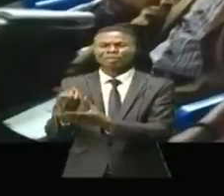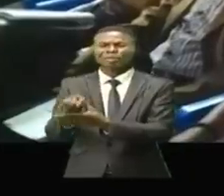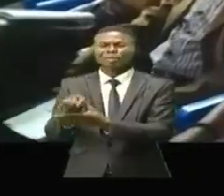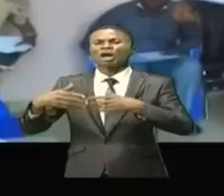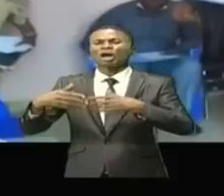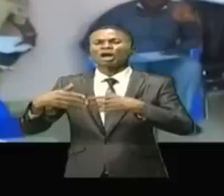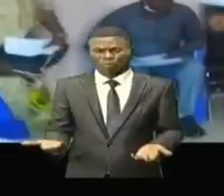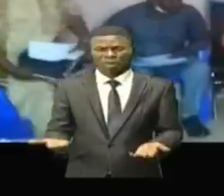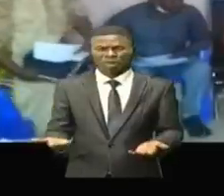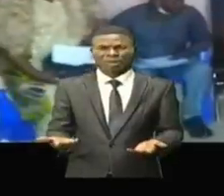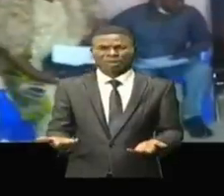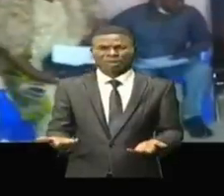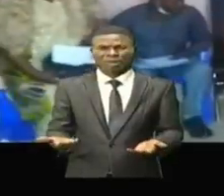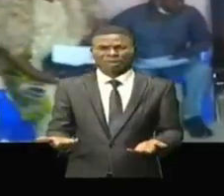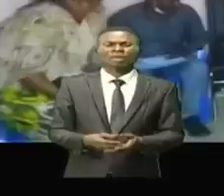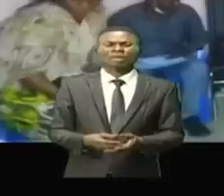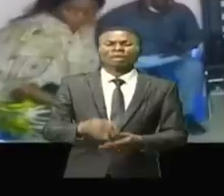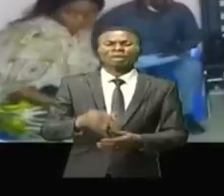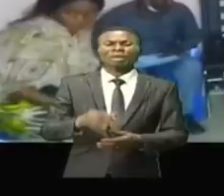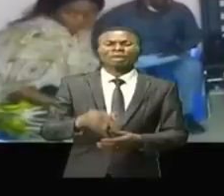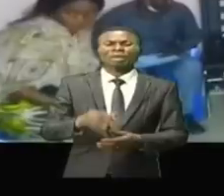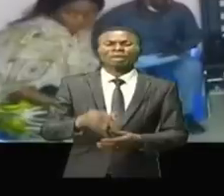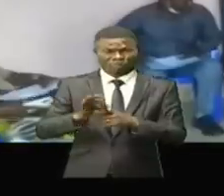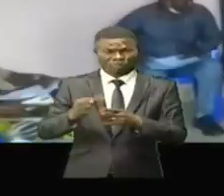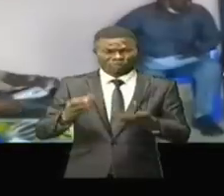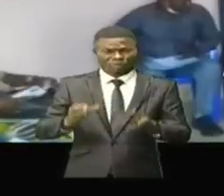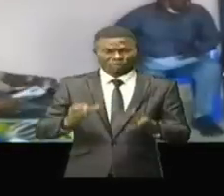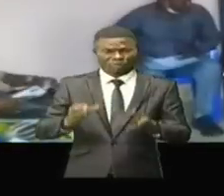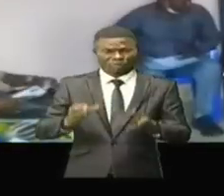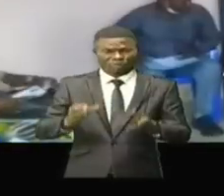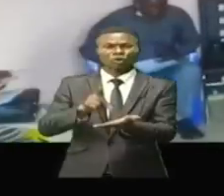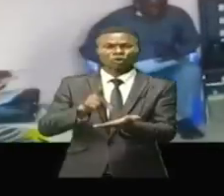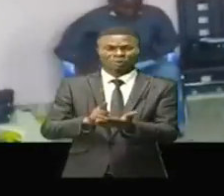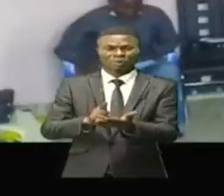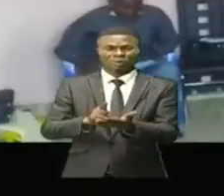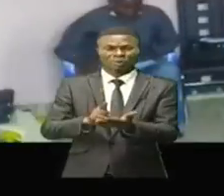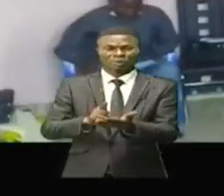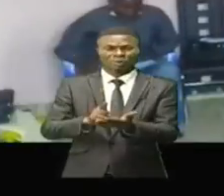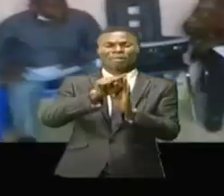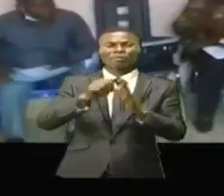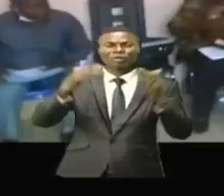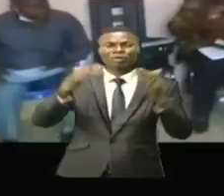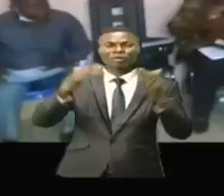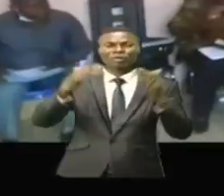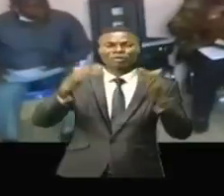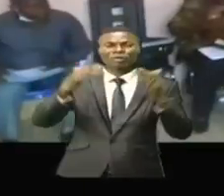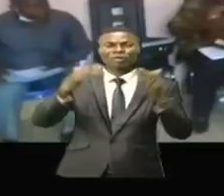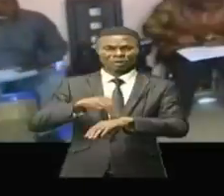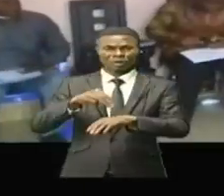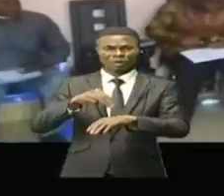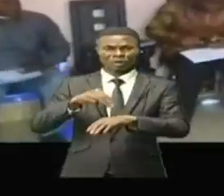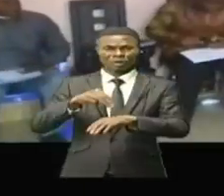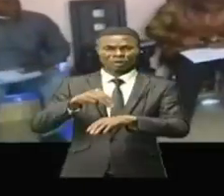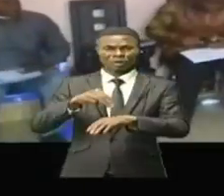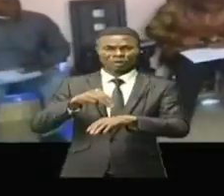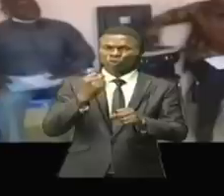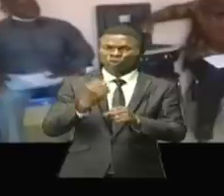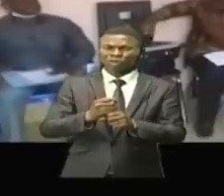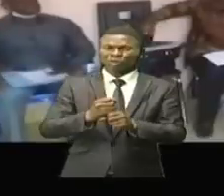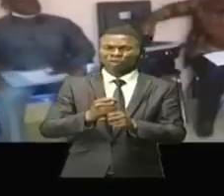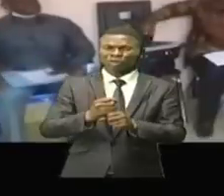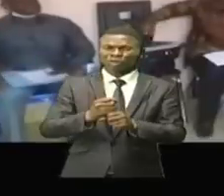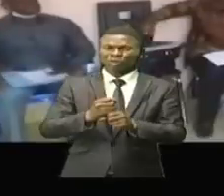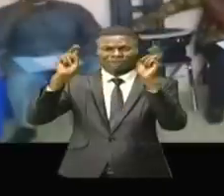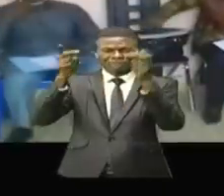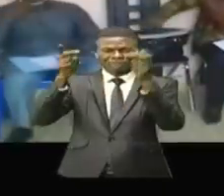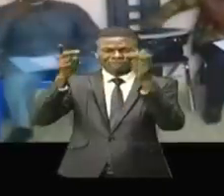dépenses. Sanctionné par la remise d'un diplôme dénommé Bidimbu au maire de Matadi pour l'ensemble des travaux de modernisation de cette cité.